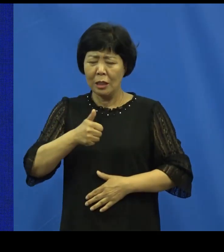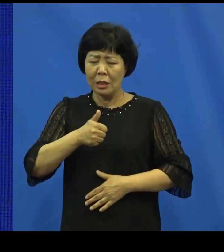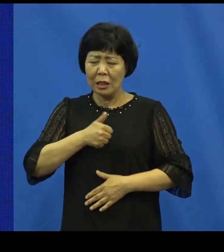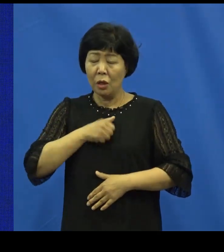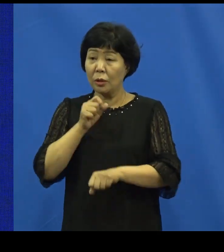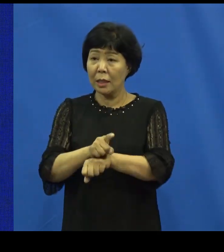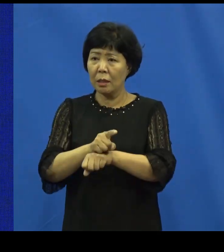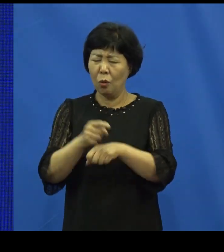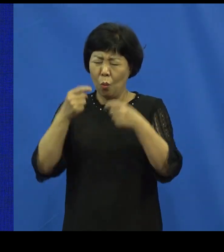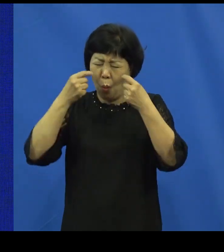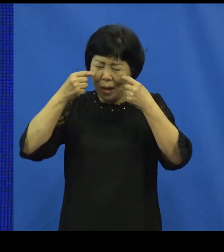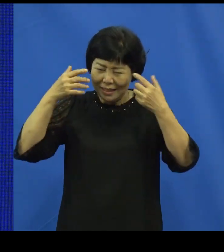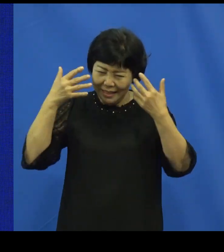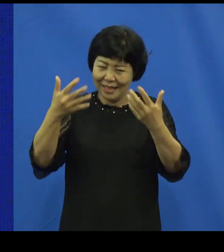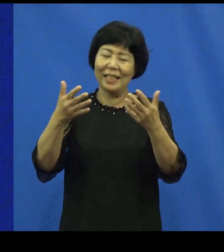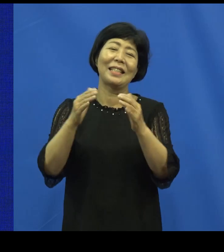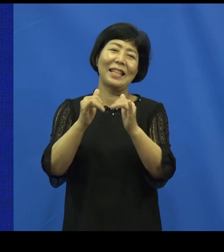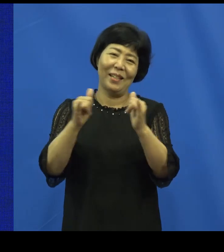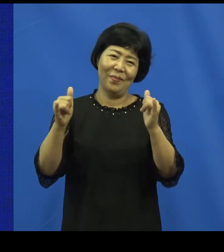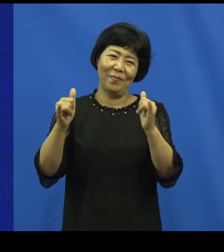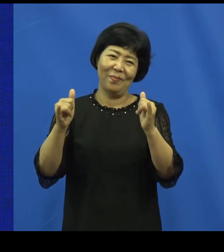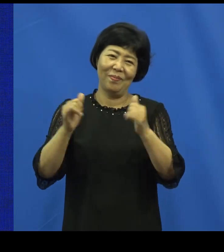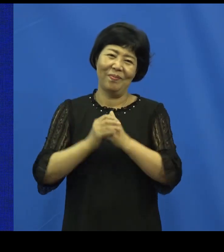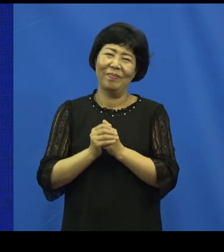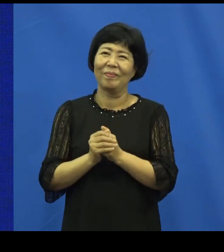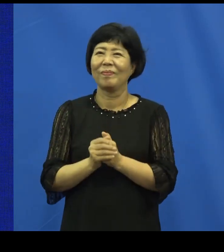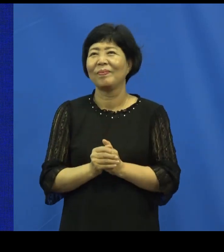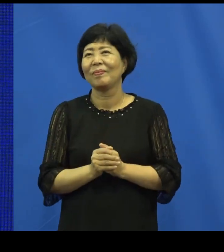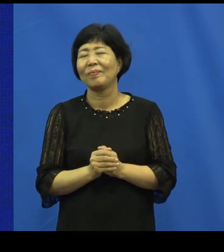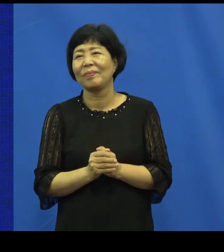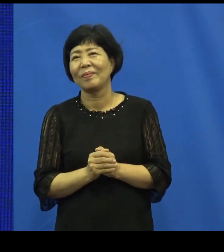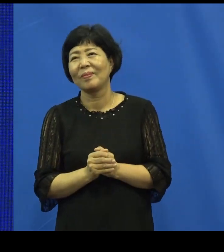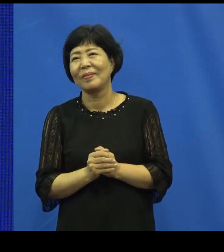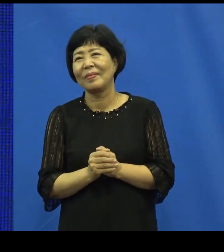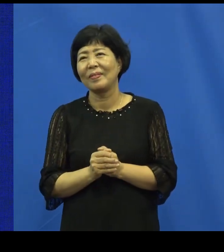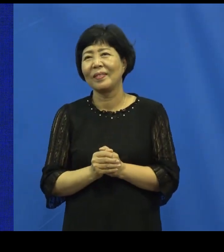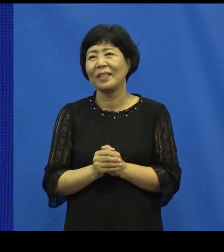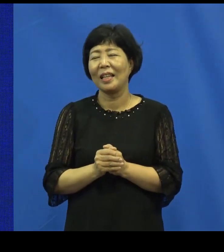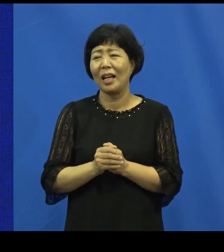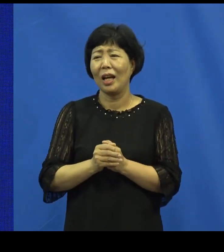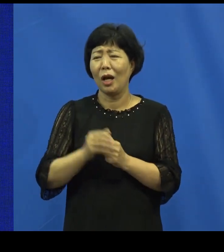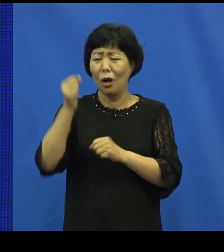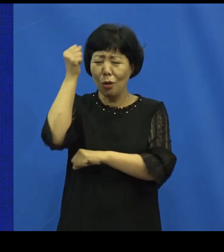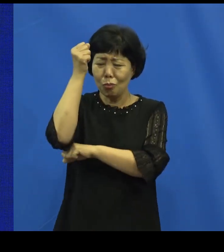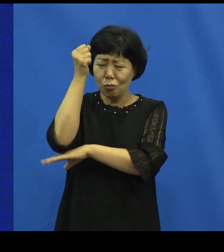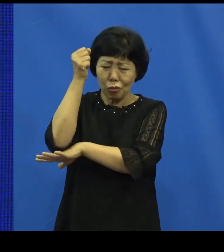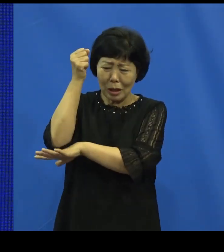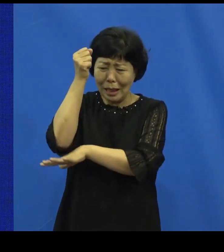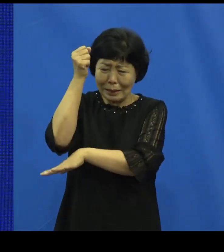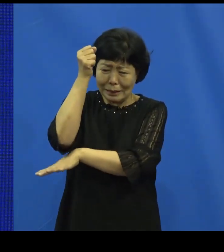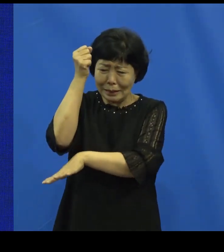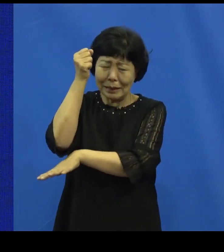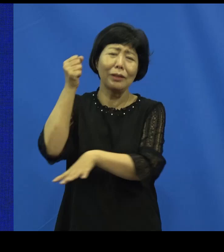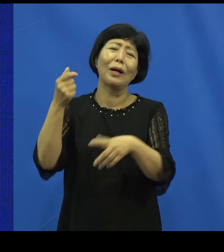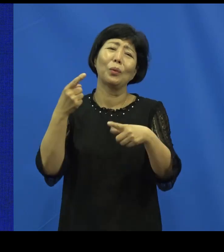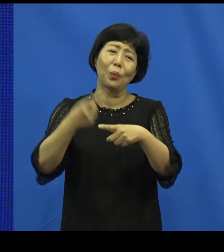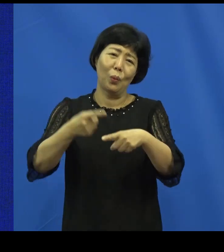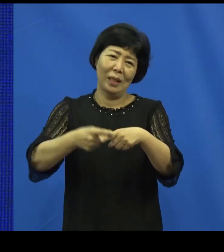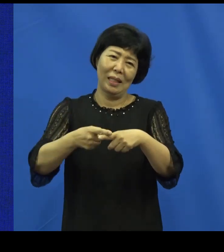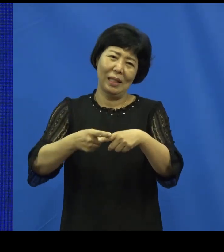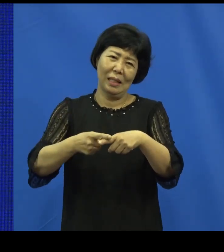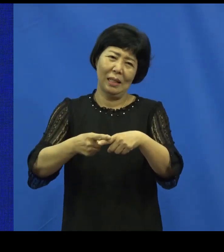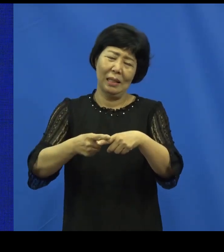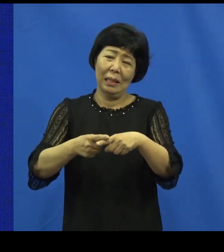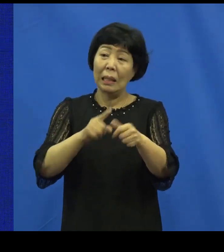내가 누구인가를 모르면요, 내가 어떻게 살아야 되는지도 몰라요. 그러니까 뿌리가 흔들리는 것입니다. 그래서 다니엘은